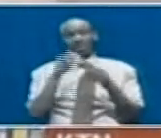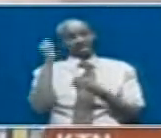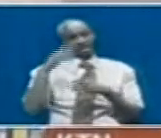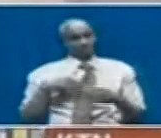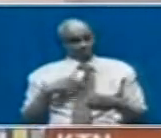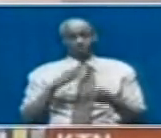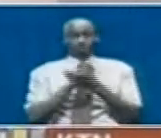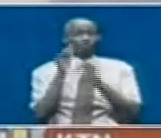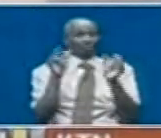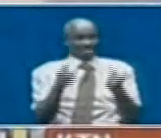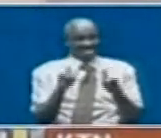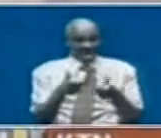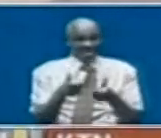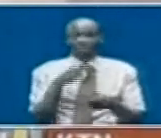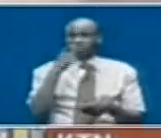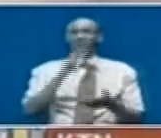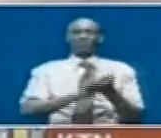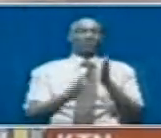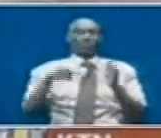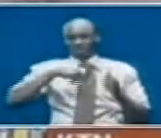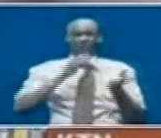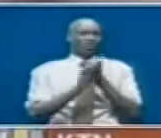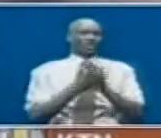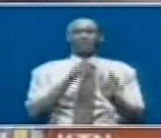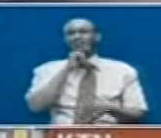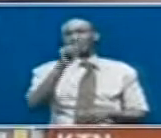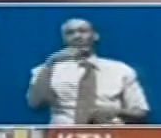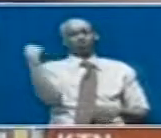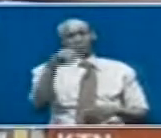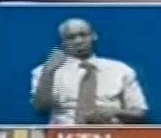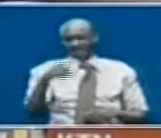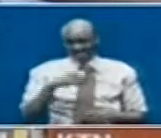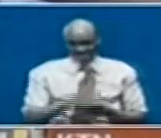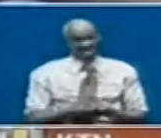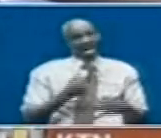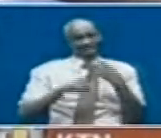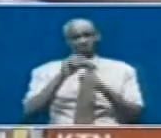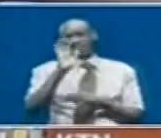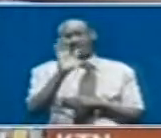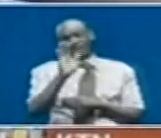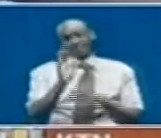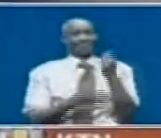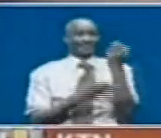kwamba tumemsamehe bwana Lengo Mzomba kwa kitendo alichokifanya.